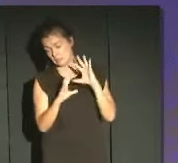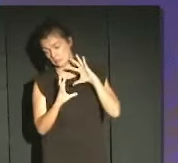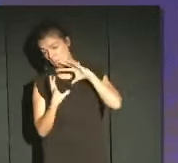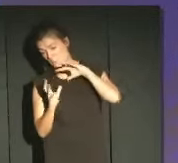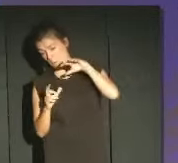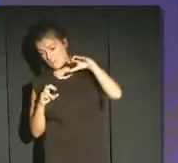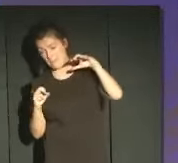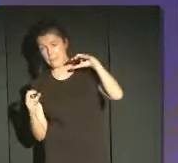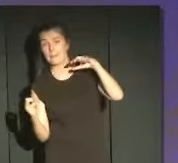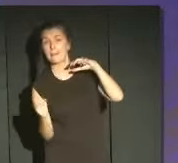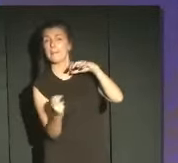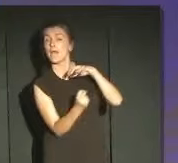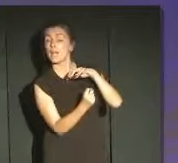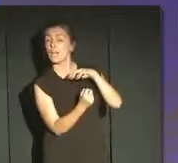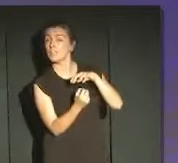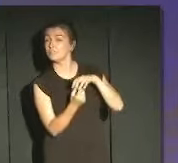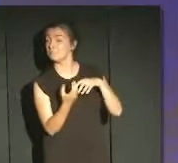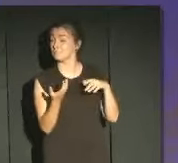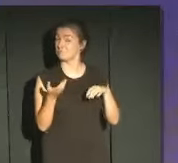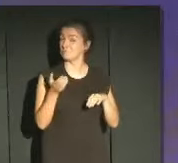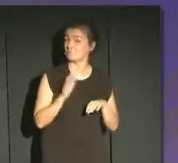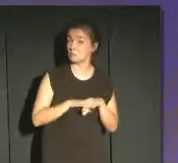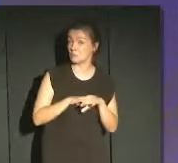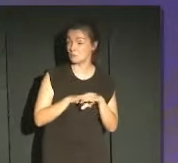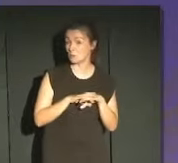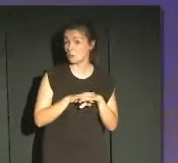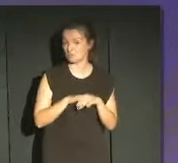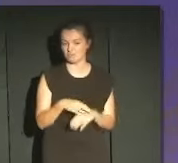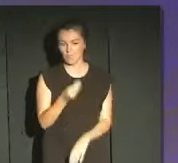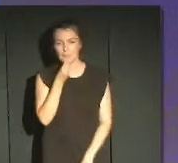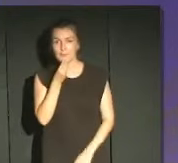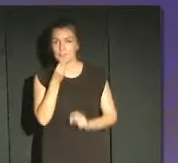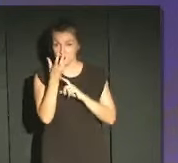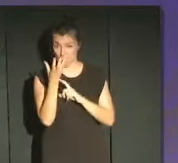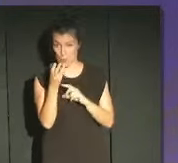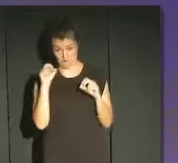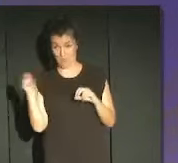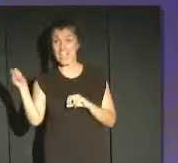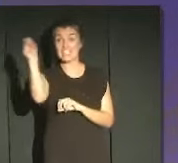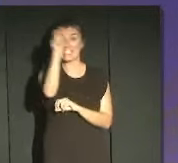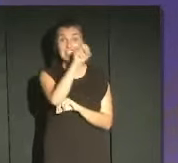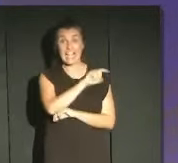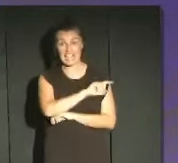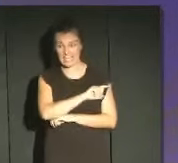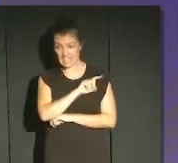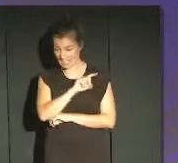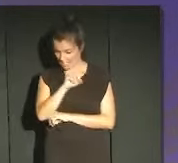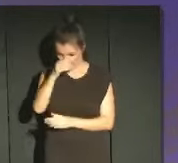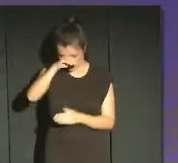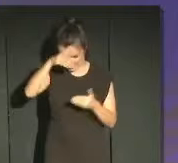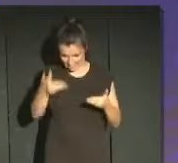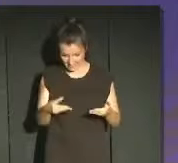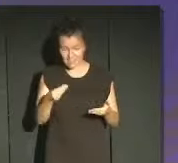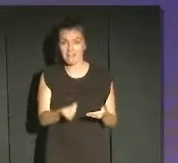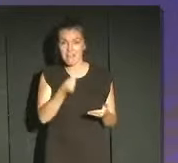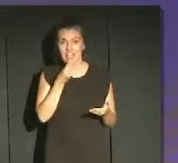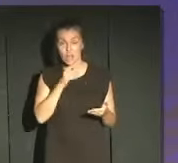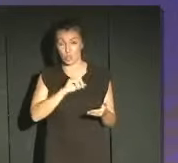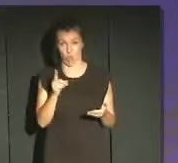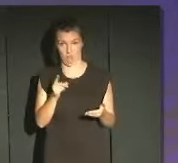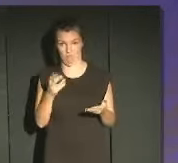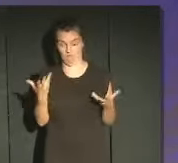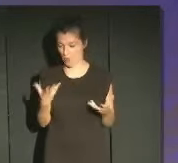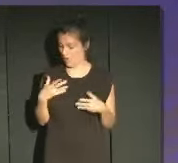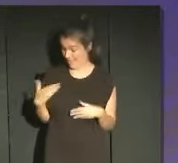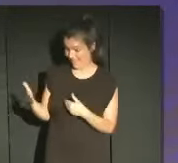monde mais sauf qu'on demande pas à nos produits alimentaires qu'on a dans notre assiette de faire le tour du monde on demande qu'il soit produit localement et bien